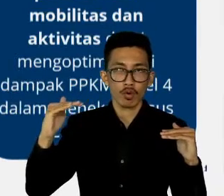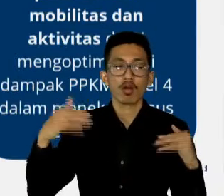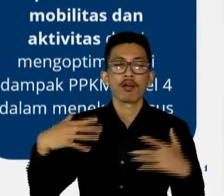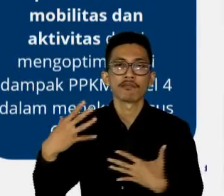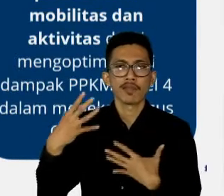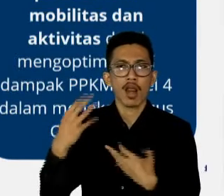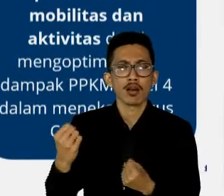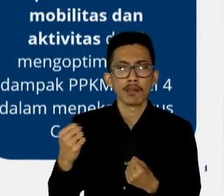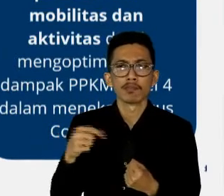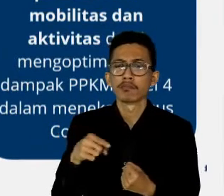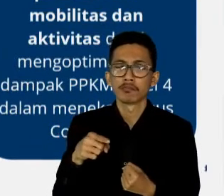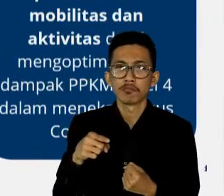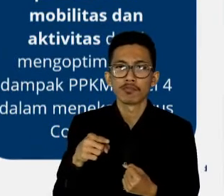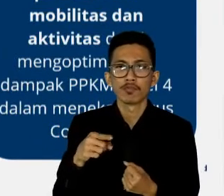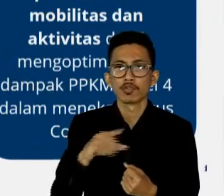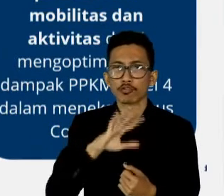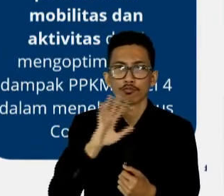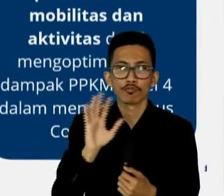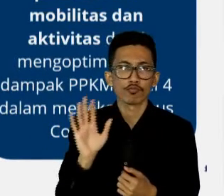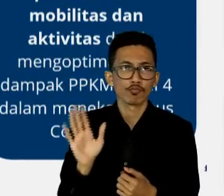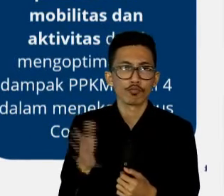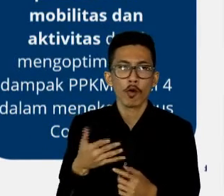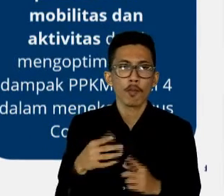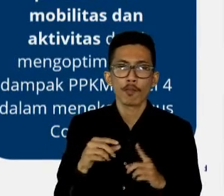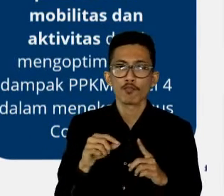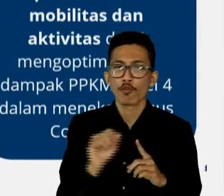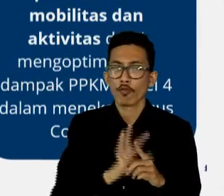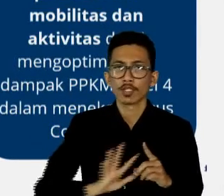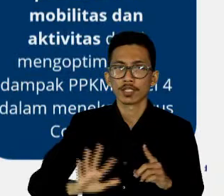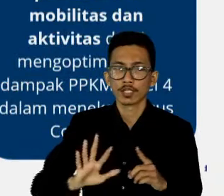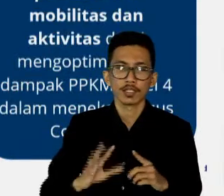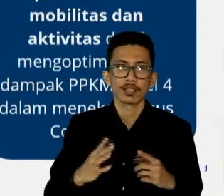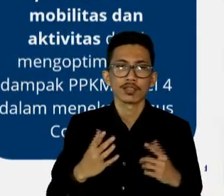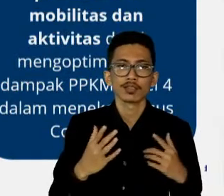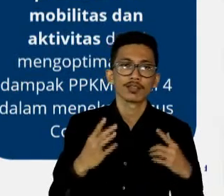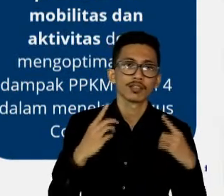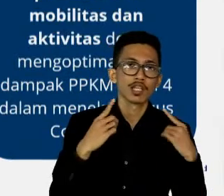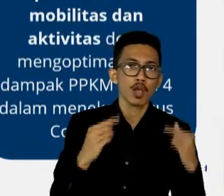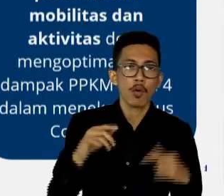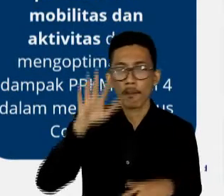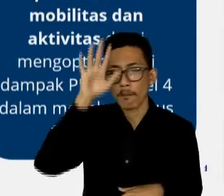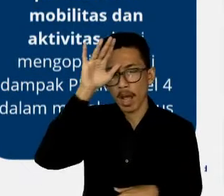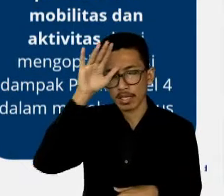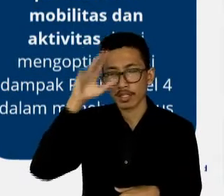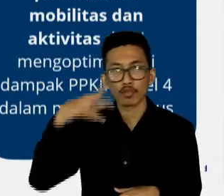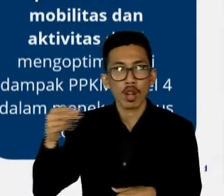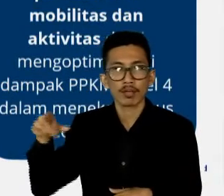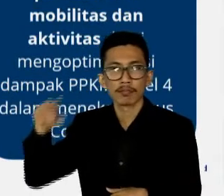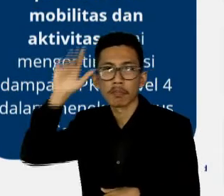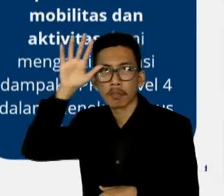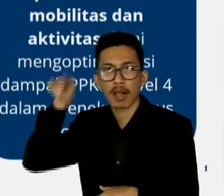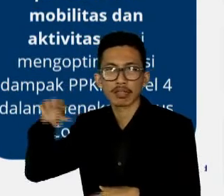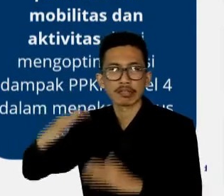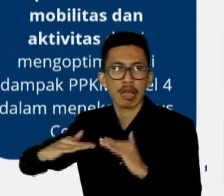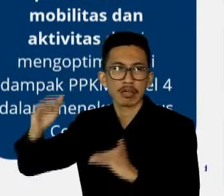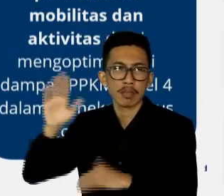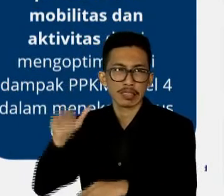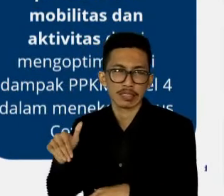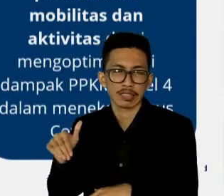terjadi. Dan ini terjadi di hampir seluruh provinsi di Jawa dan Bali, kecuali Bali ini masih agak naik, kemudian